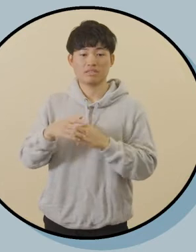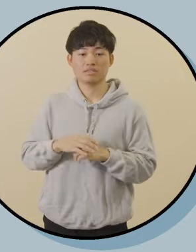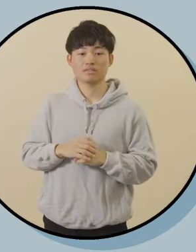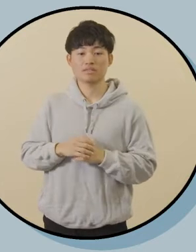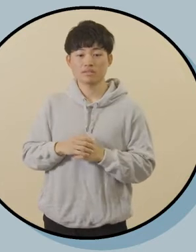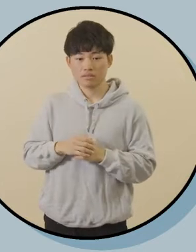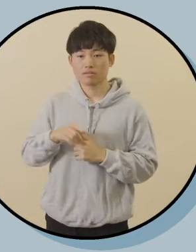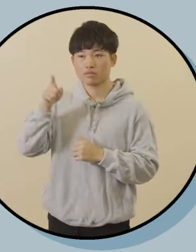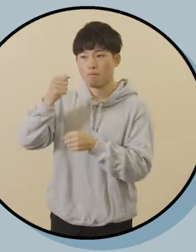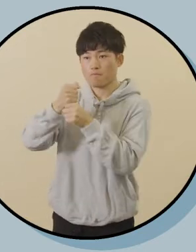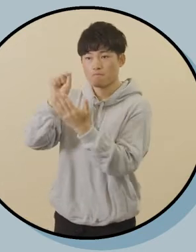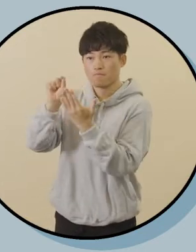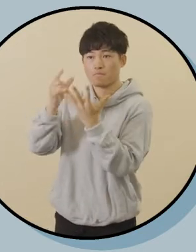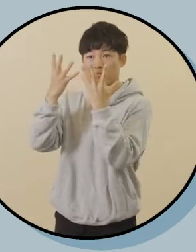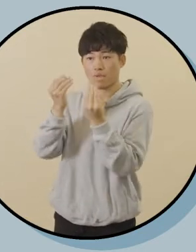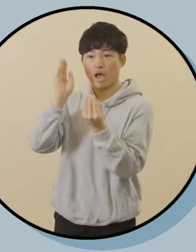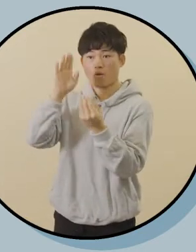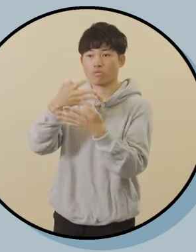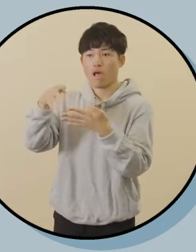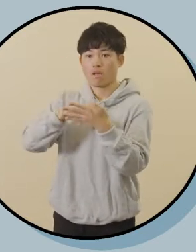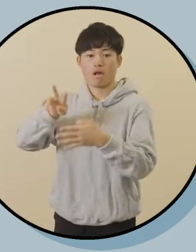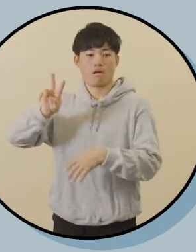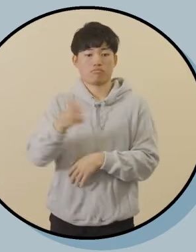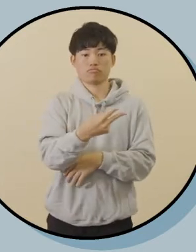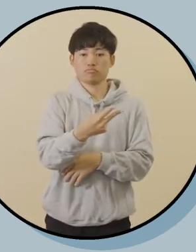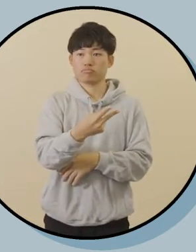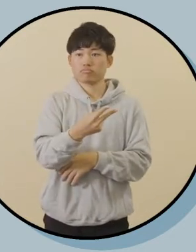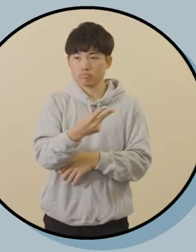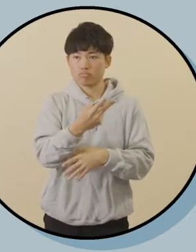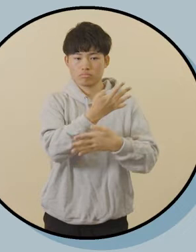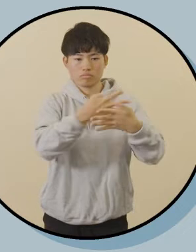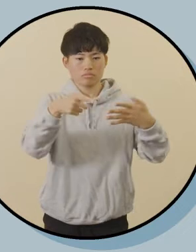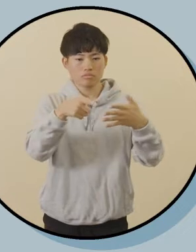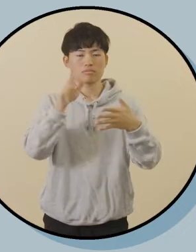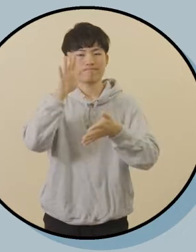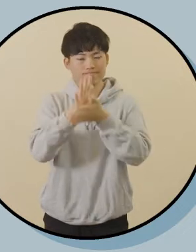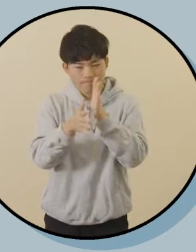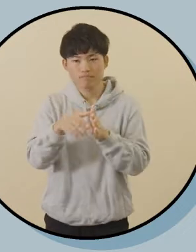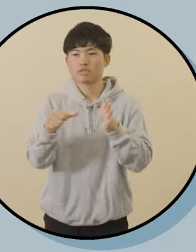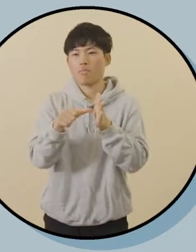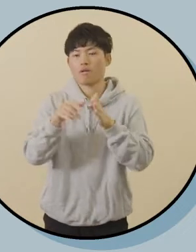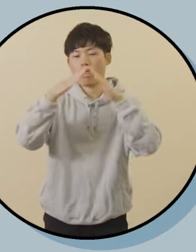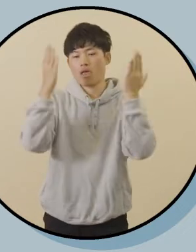く、なんかいろんな形になってったんですけど、それをね、作画